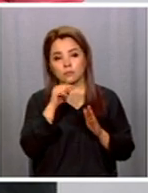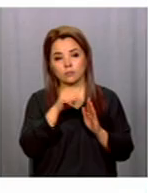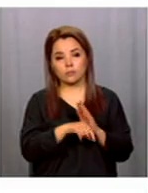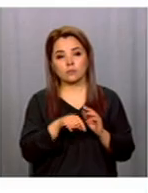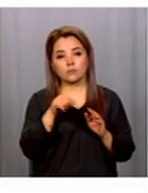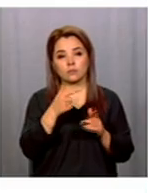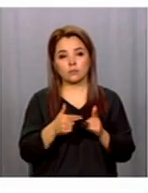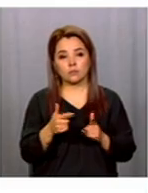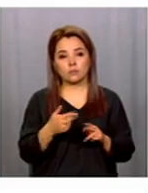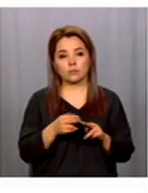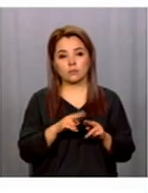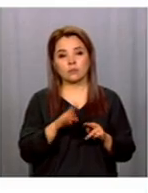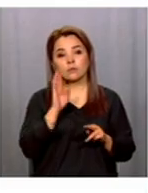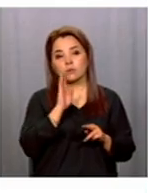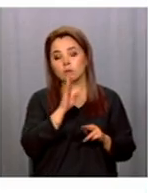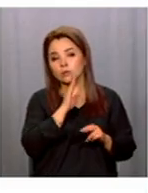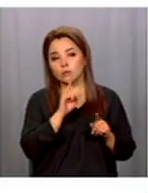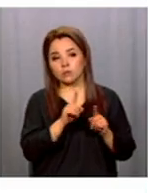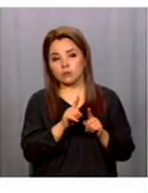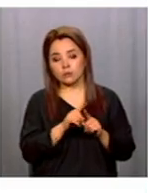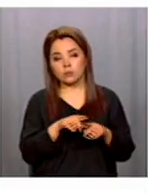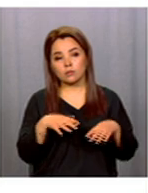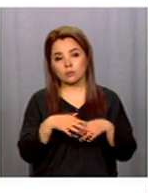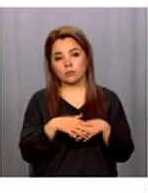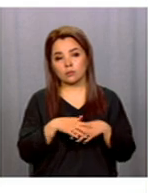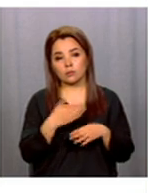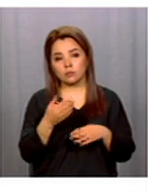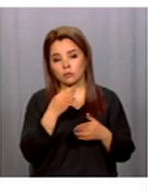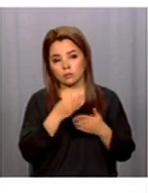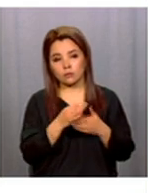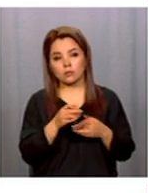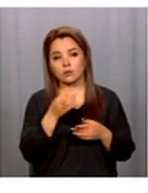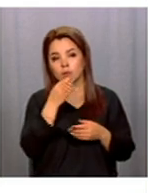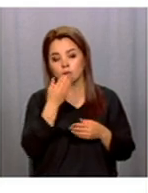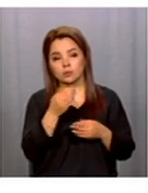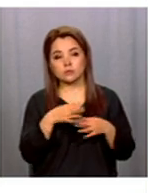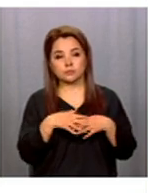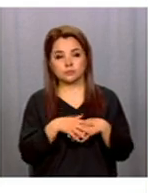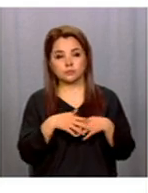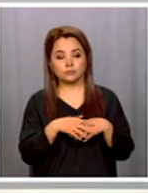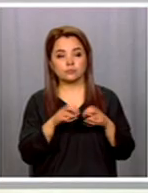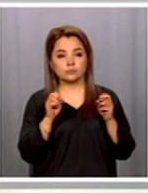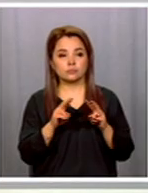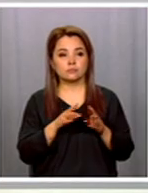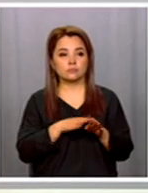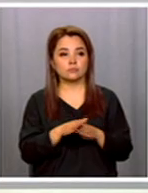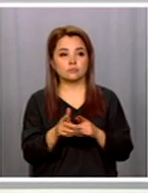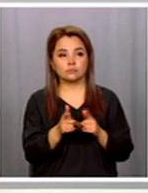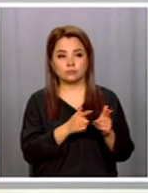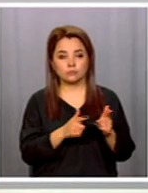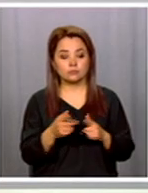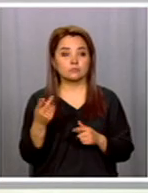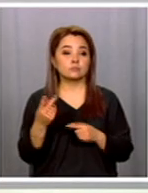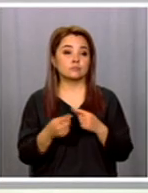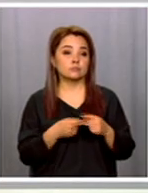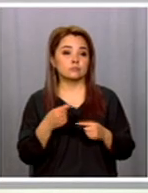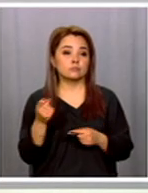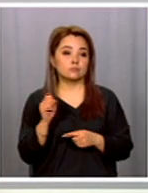ішінде аналық жыныс жасушасы немесе жұмыртқа жасуша пісіп жетіледі. Келесі тапсырма.